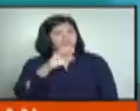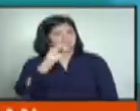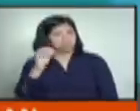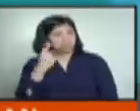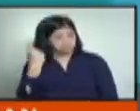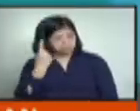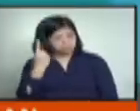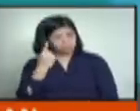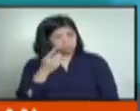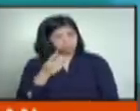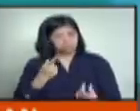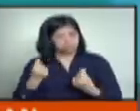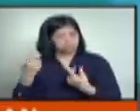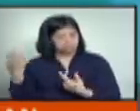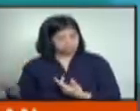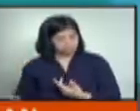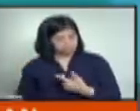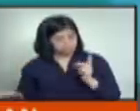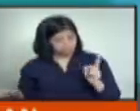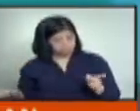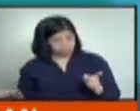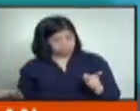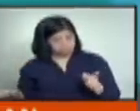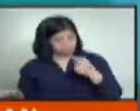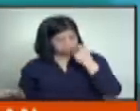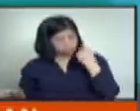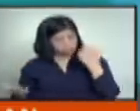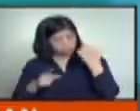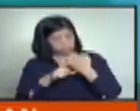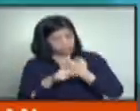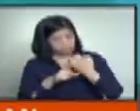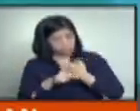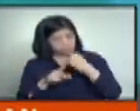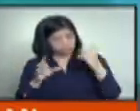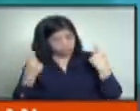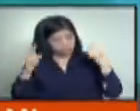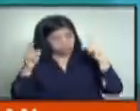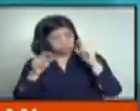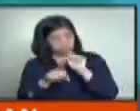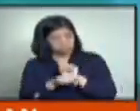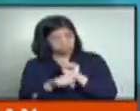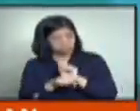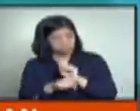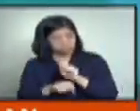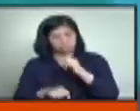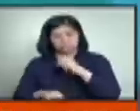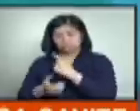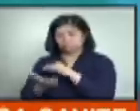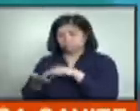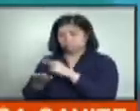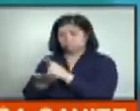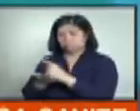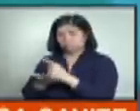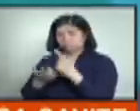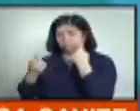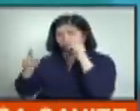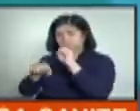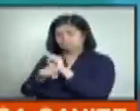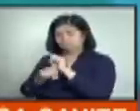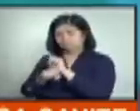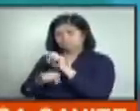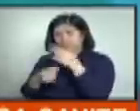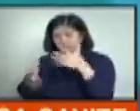50% lang po ang nagagawa pa lang niya so far. Kasi per accomplishment kayo. Okay. This week yung naging accomplishment